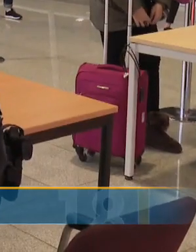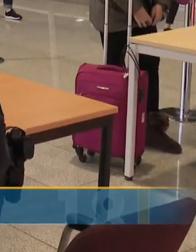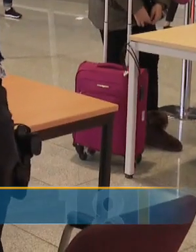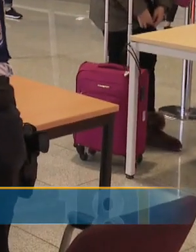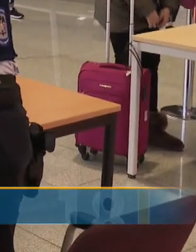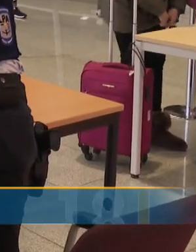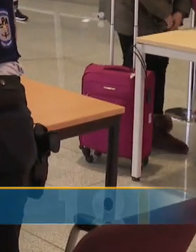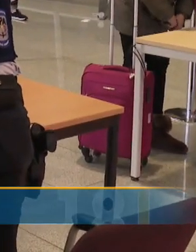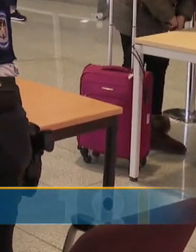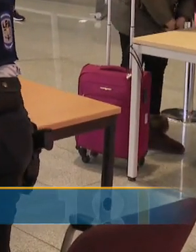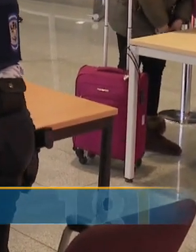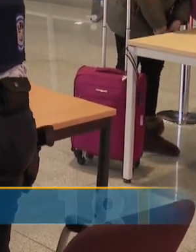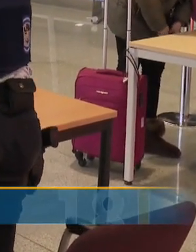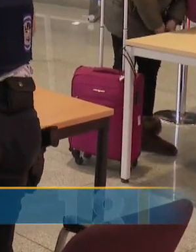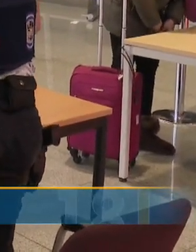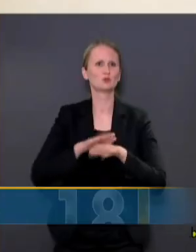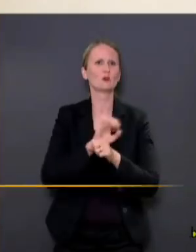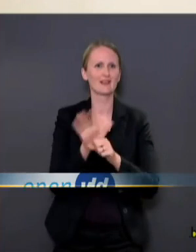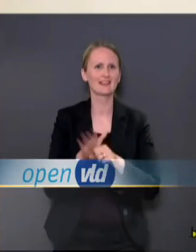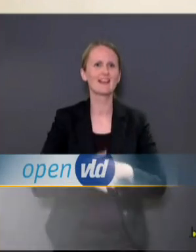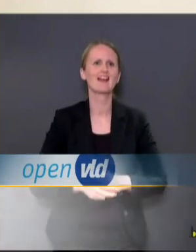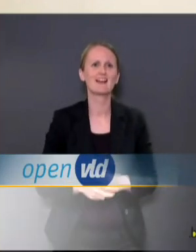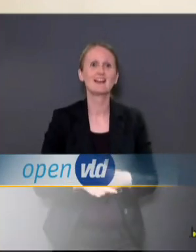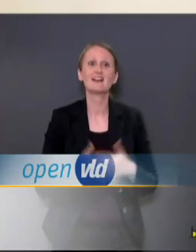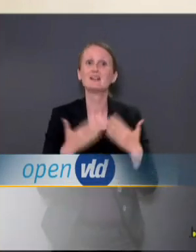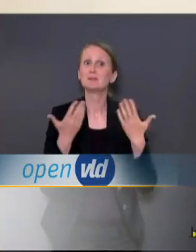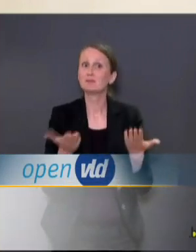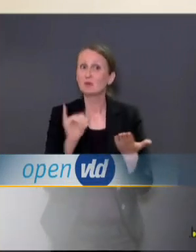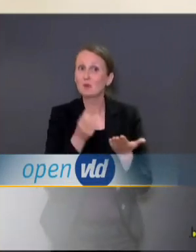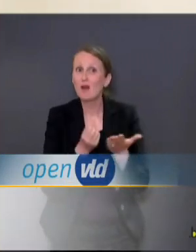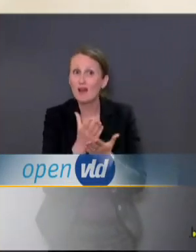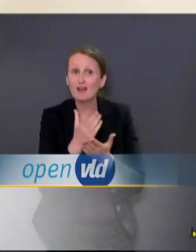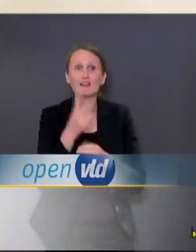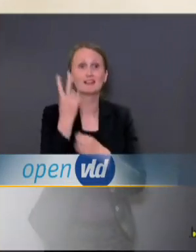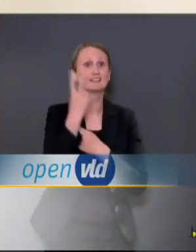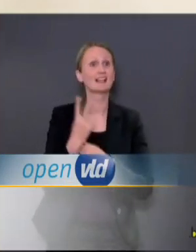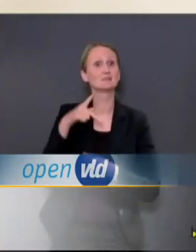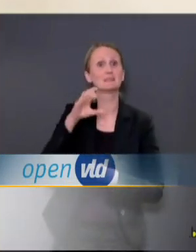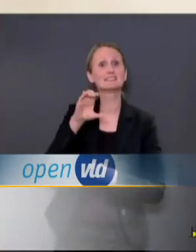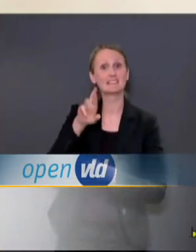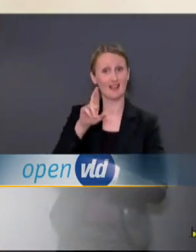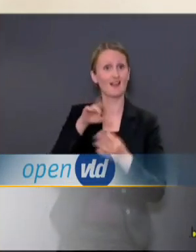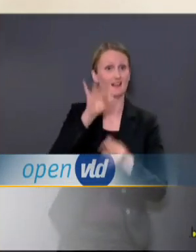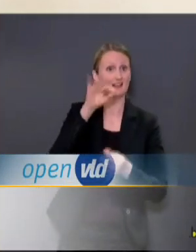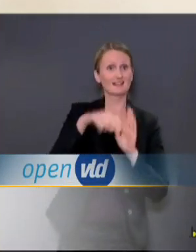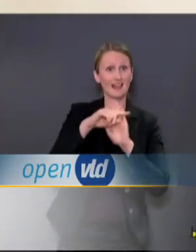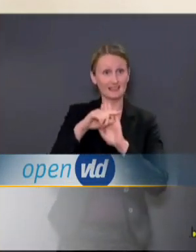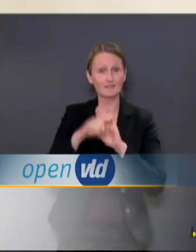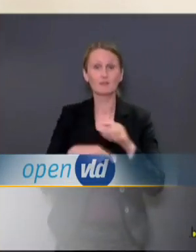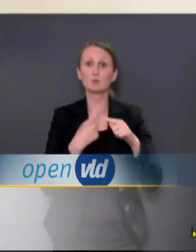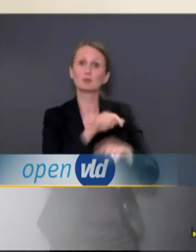test PCR négatif équivaut au fait que quelqu'un soit vacciné complètement plus